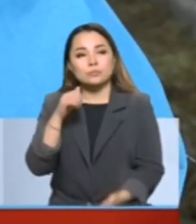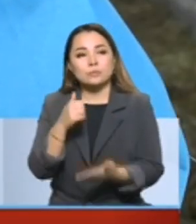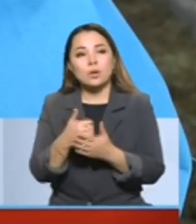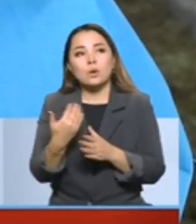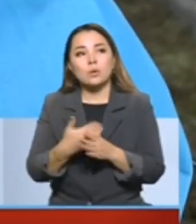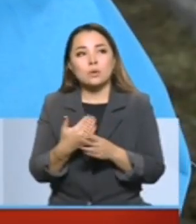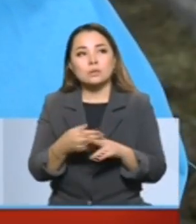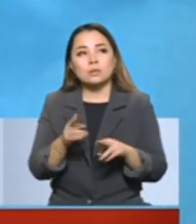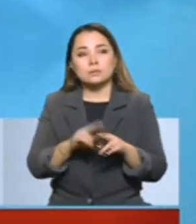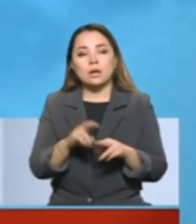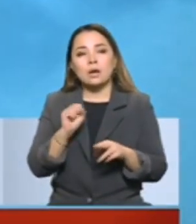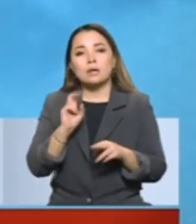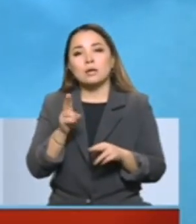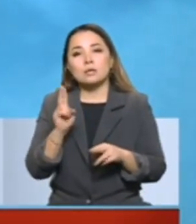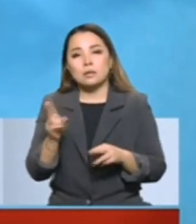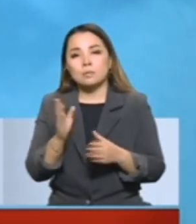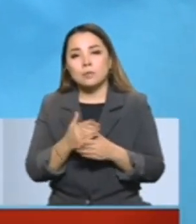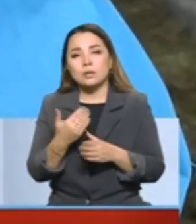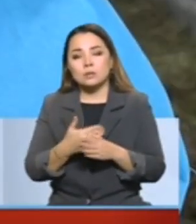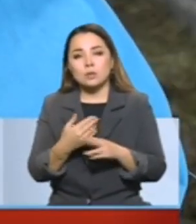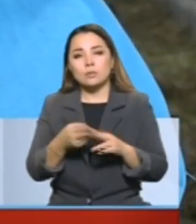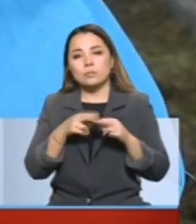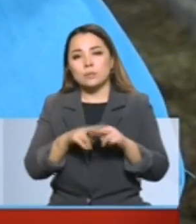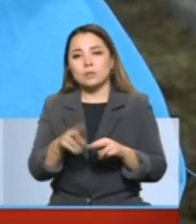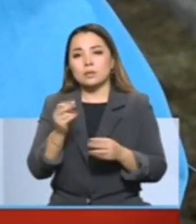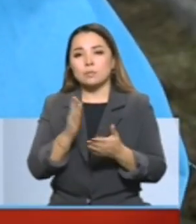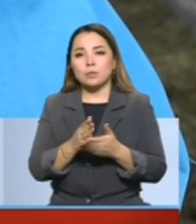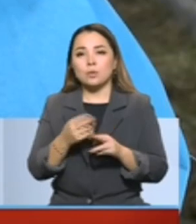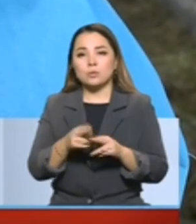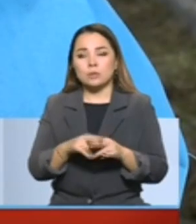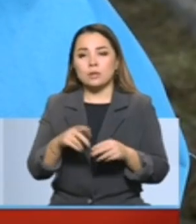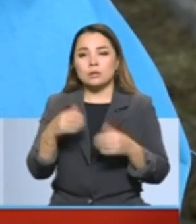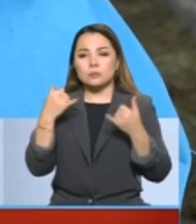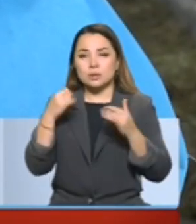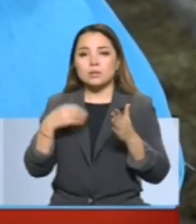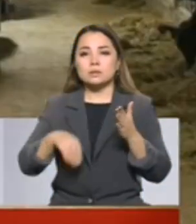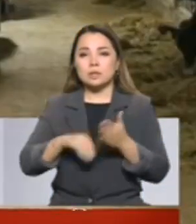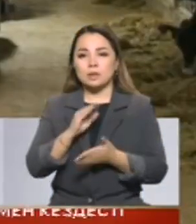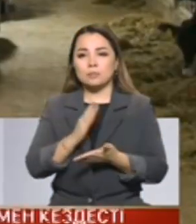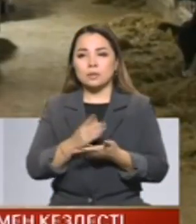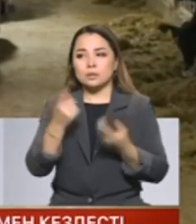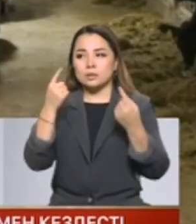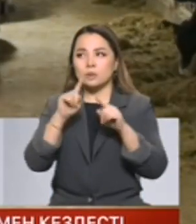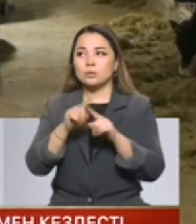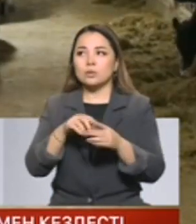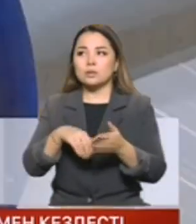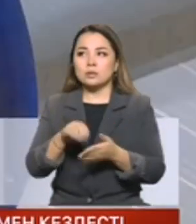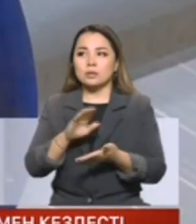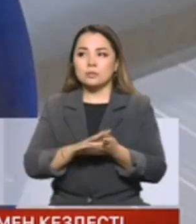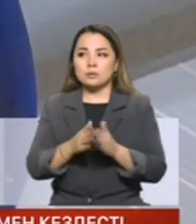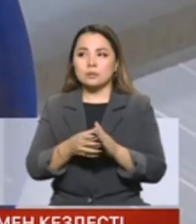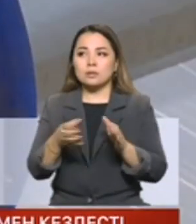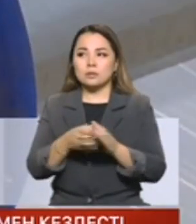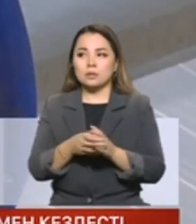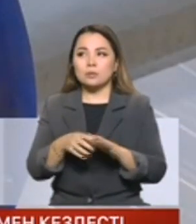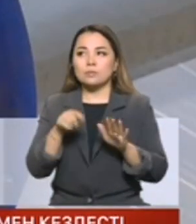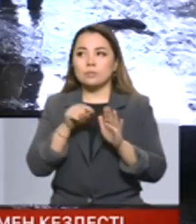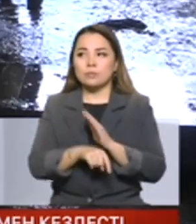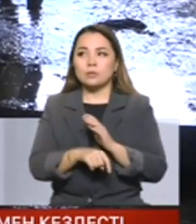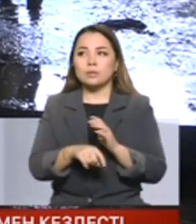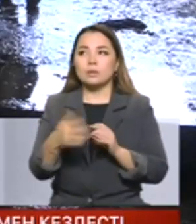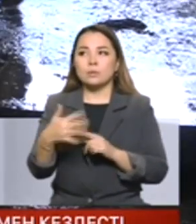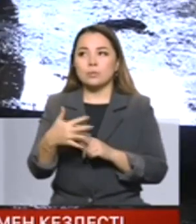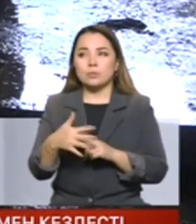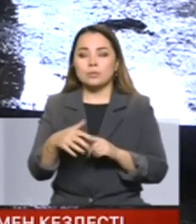қолдауымен жаңағы АКК көмектесіп ақша бөлінді. Осы сиыр сатып алуға, жаңа техника сатып алуға, қораның ішіндегі